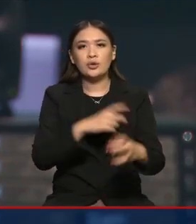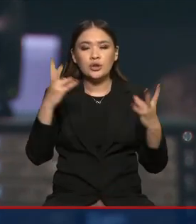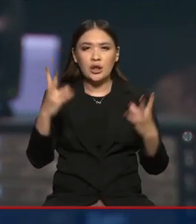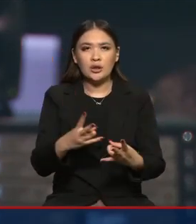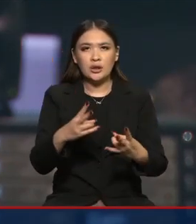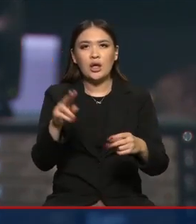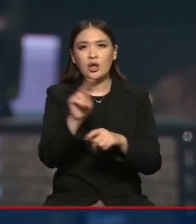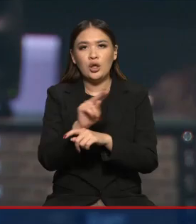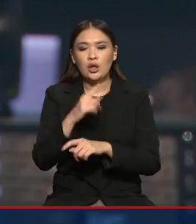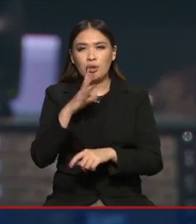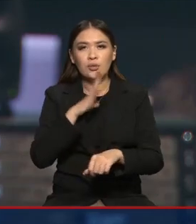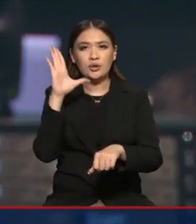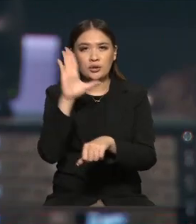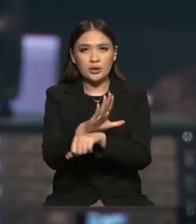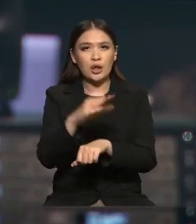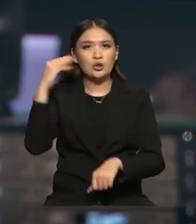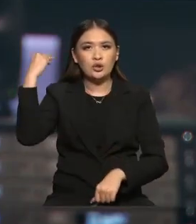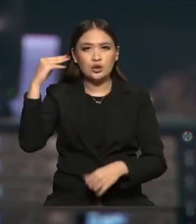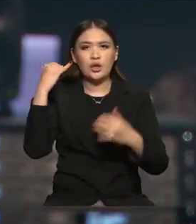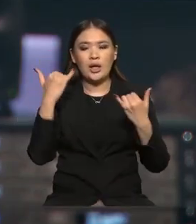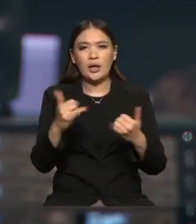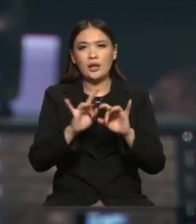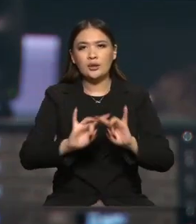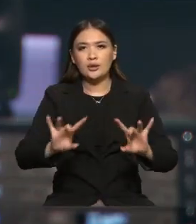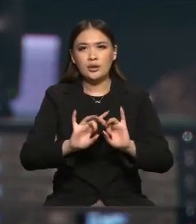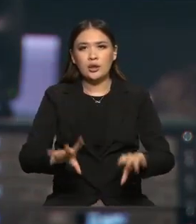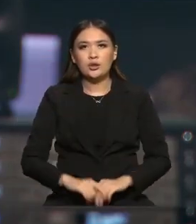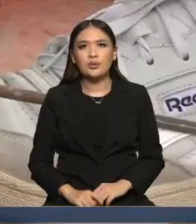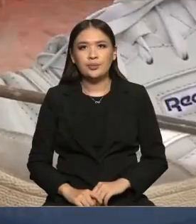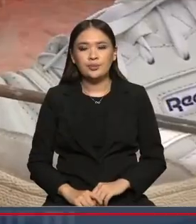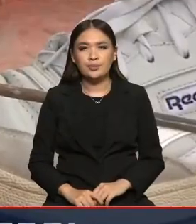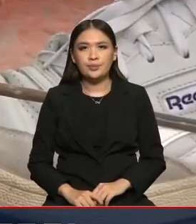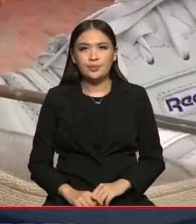жөндеуді жүктеген. Түркістаннан әріптесім Нүркен Әкімхан сабақтайды.